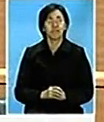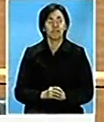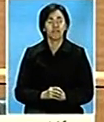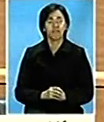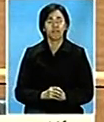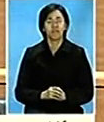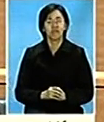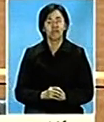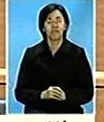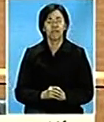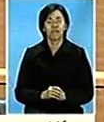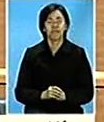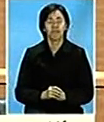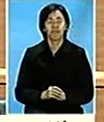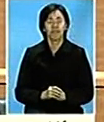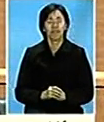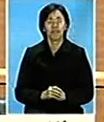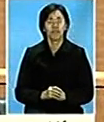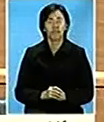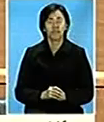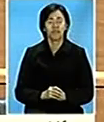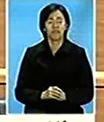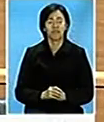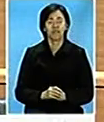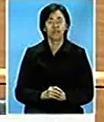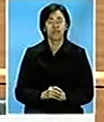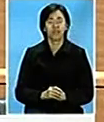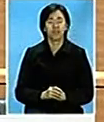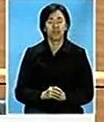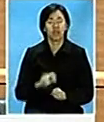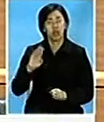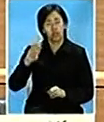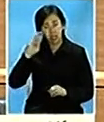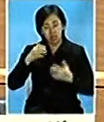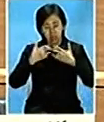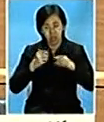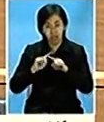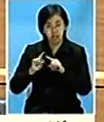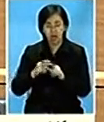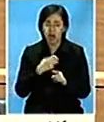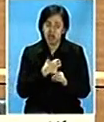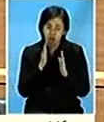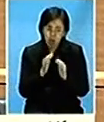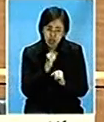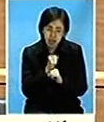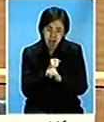ในส่วนของการต้องการแรงงานของสถานประกอบการเนี่ยนะครับระ